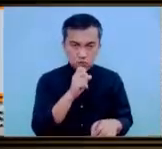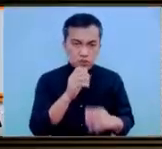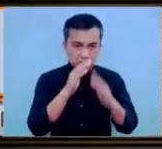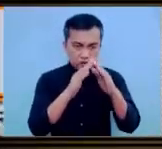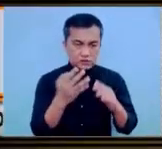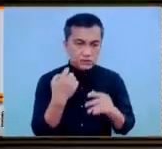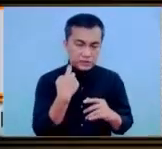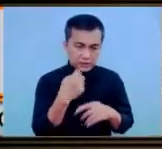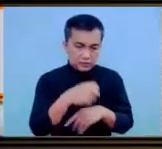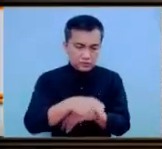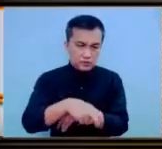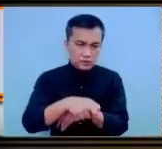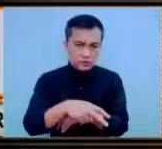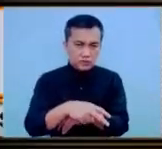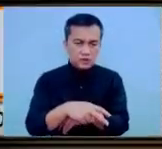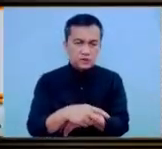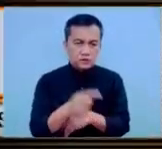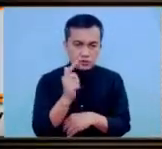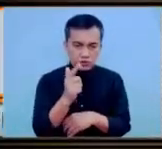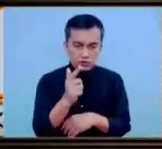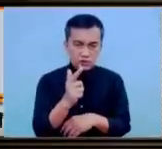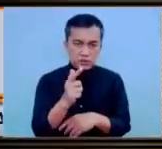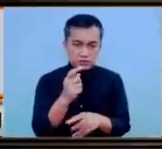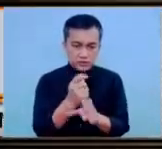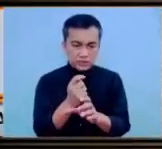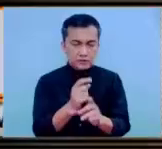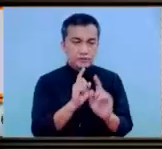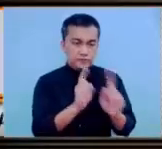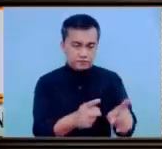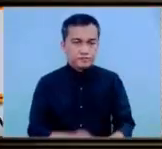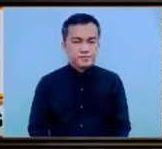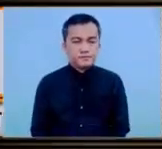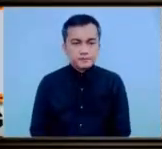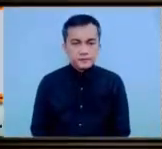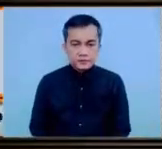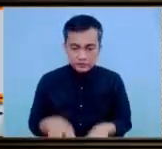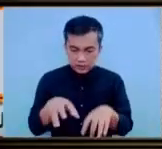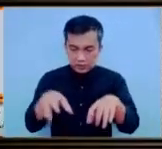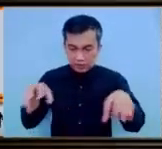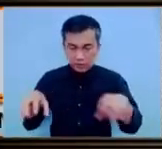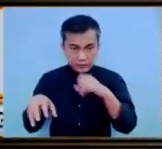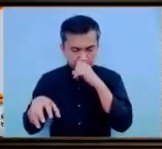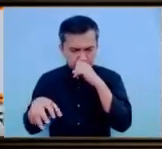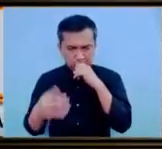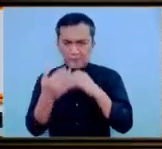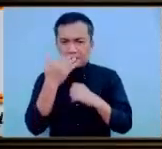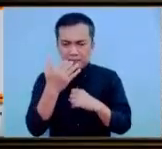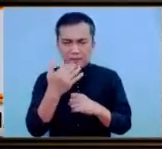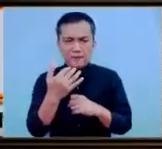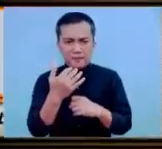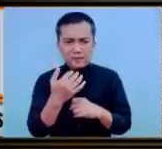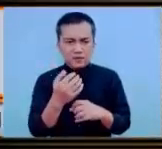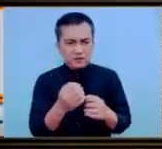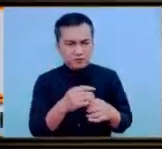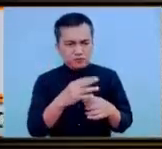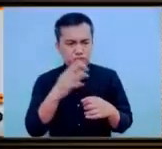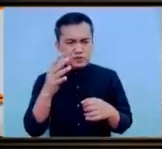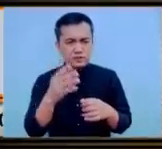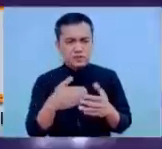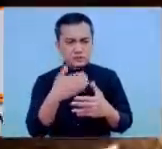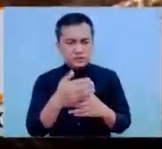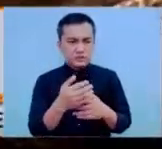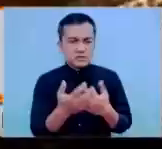Hindi bababa sa 20 fire truck ang rumesponde. Ayon sa isang kapitbahay, nakaamoy na sila ng usok na sinundan ng sigawan mula sa